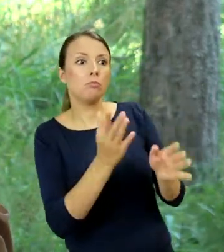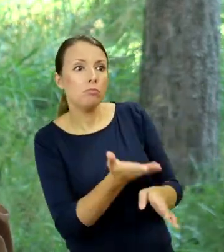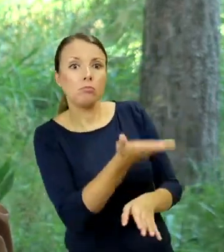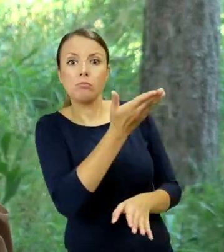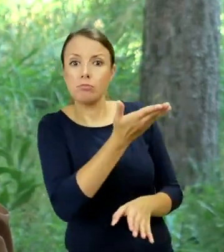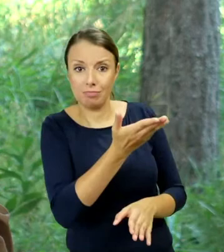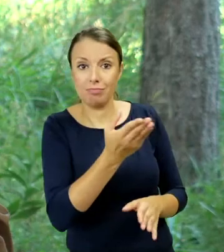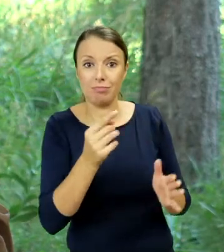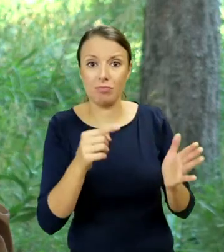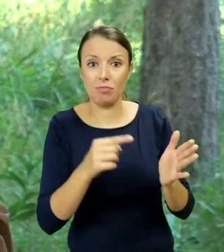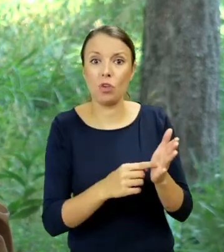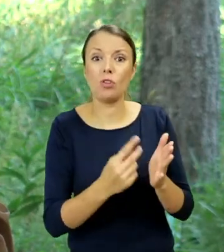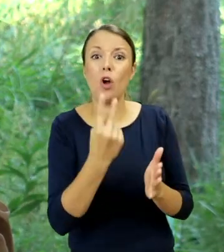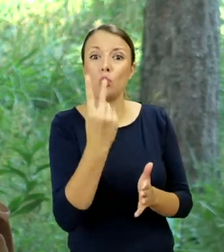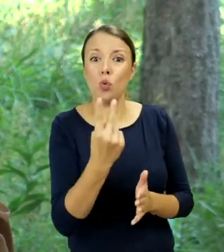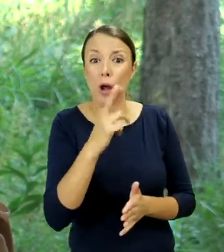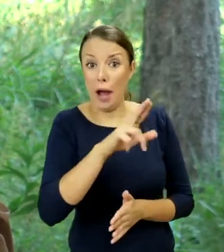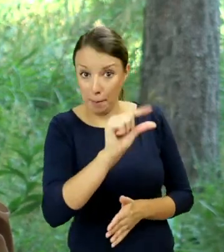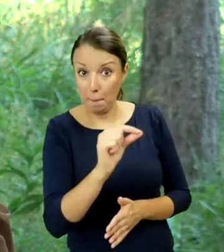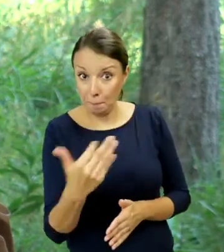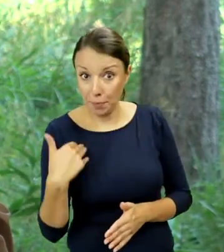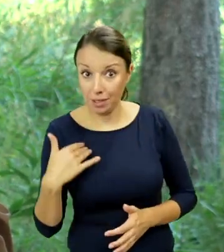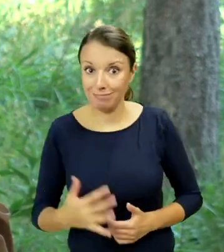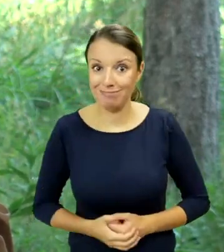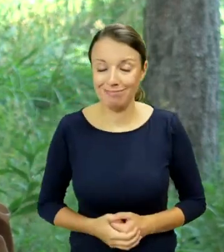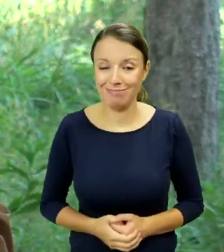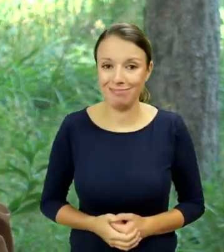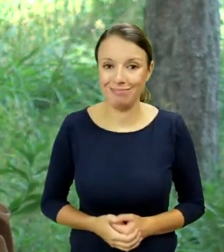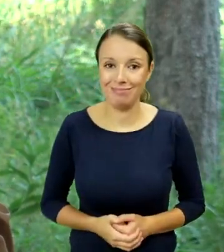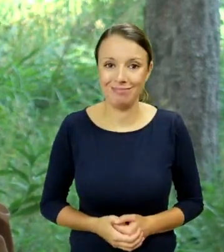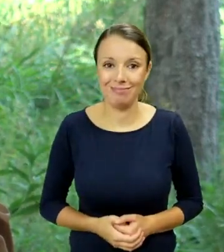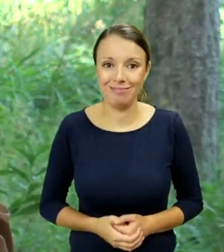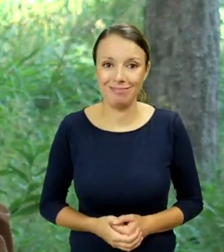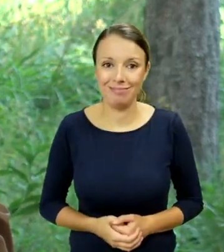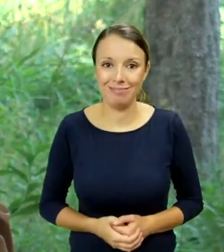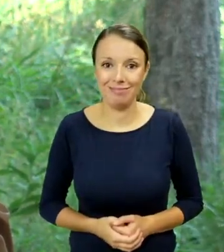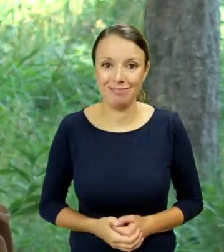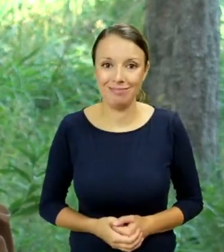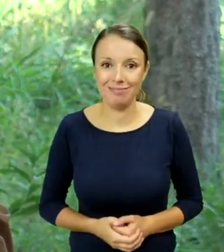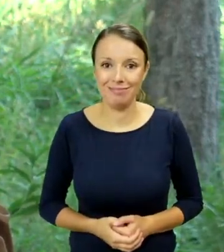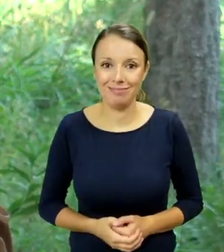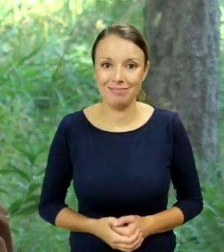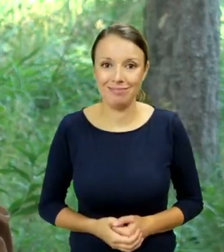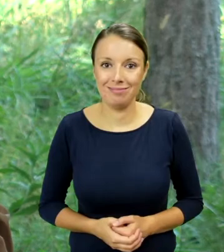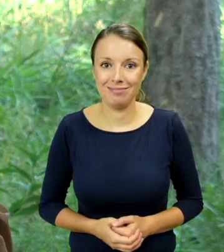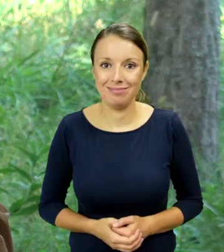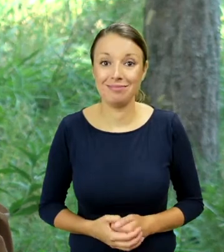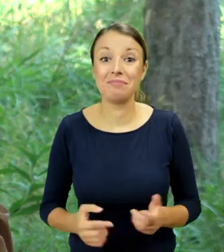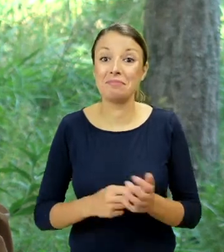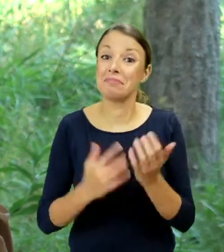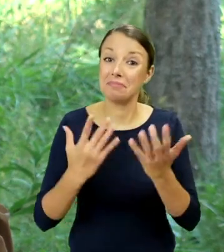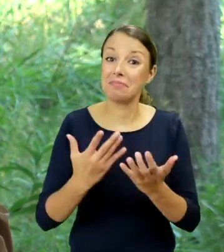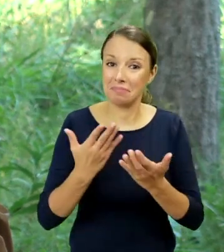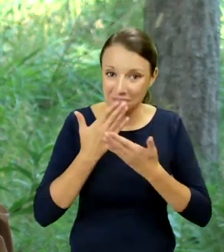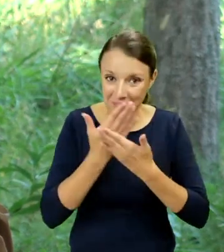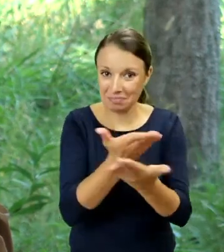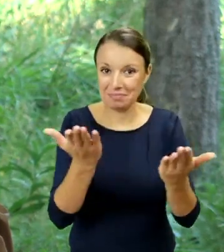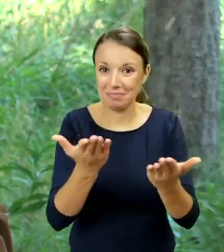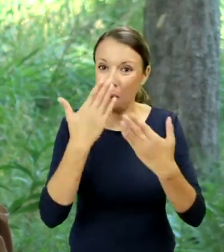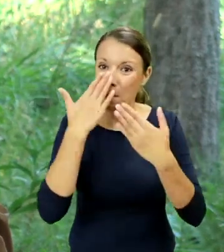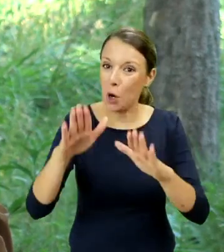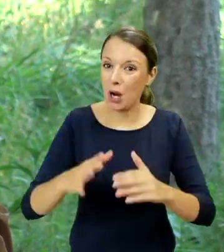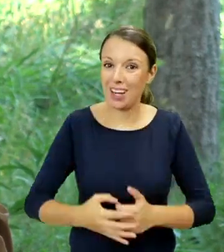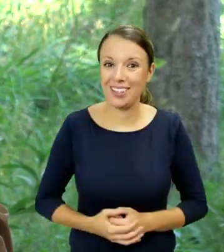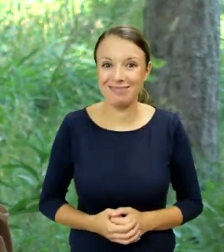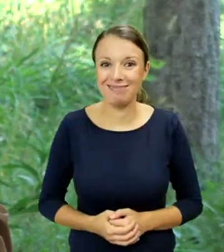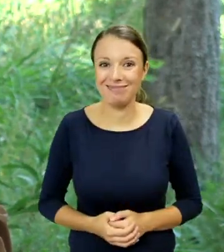II Rzeczpospolitej. I tu zostawiając obok, chciałam pokazać Państwu